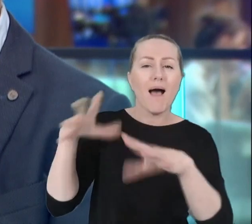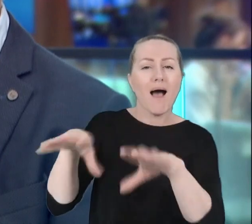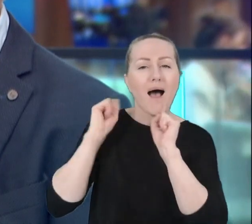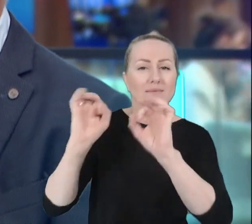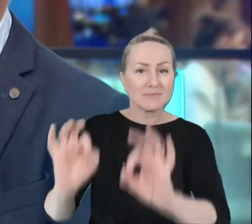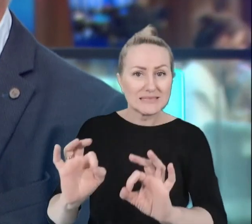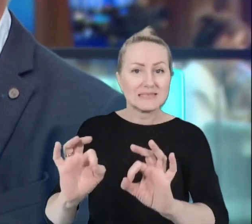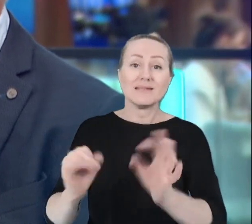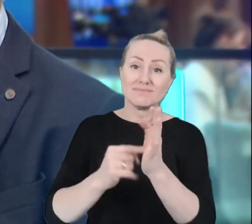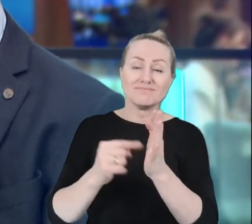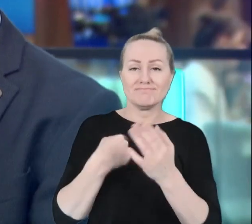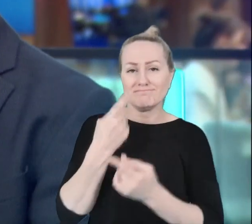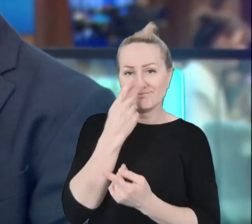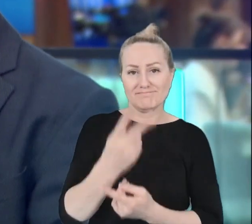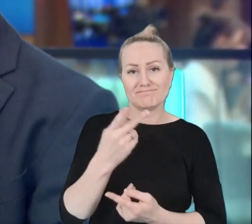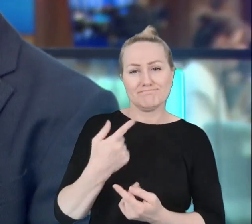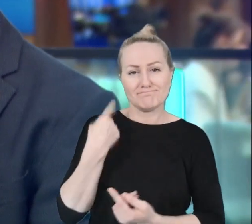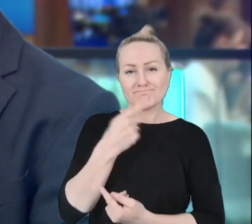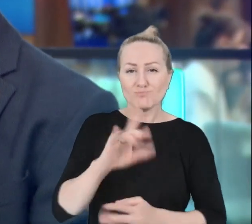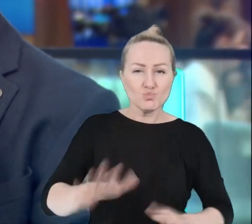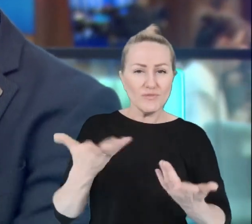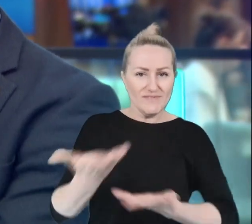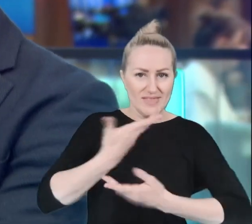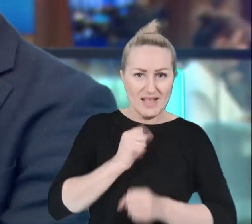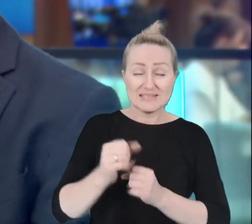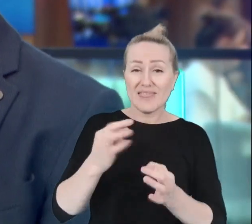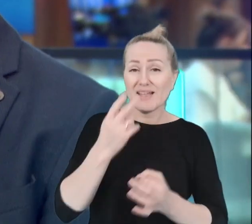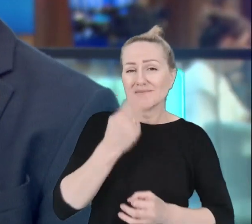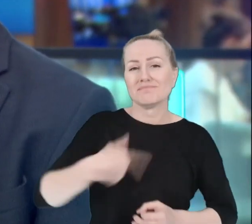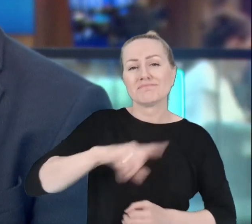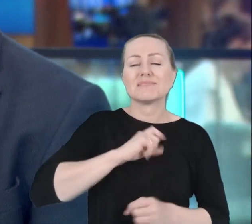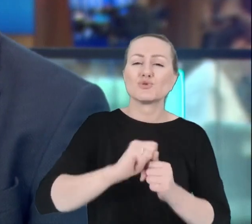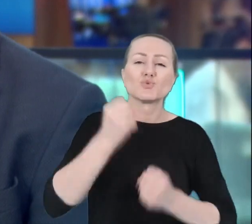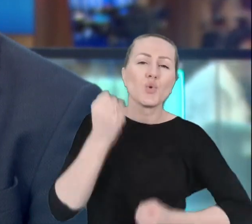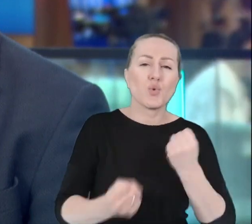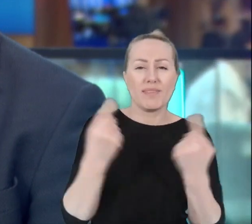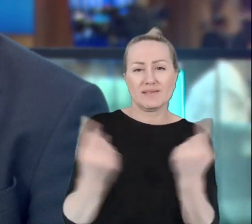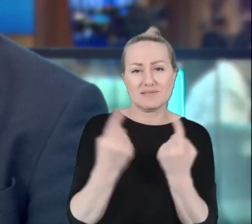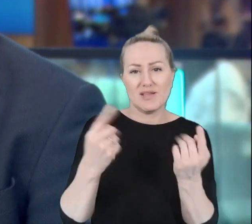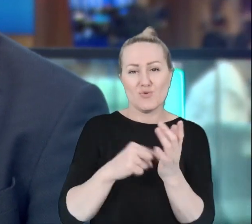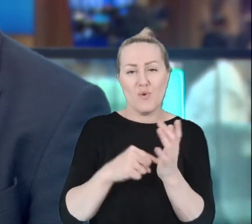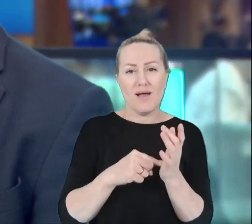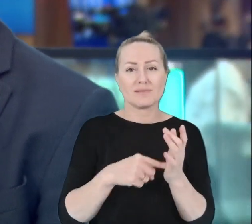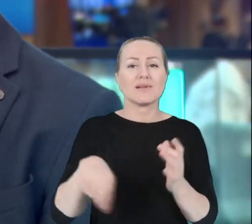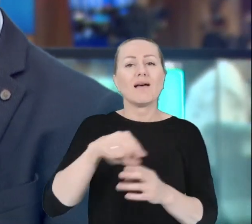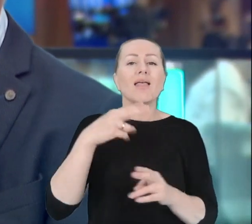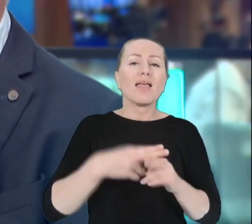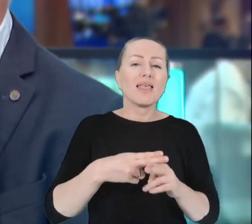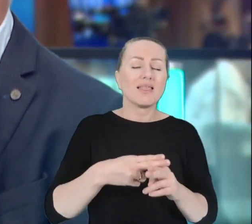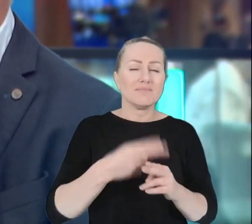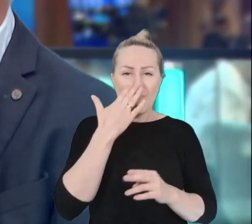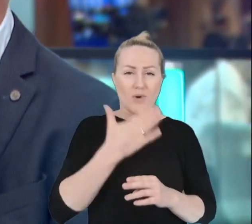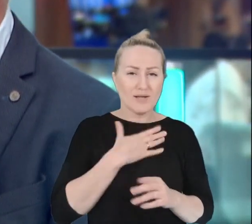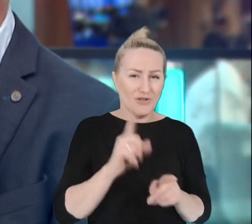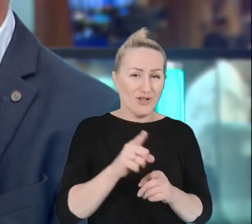nam dużo łatwiej. My jesteśmy też w takiej trudnej sytuacji, może to jest po części jakby ten wysoki wskaźnik wypalenia w Polsce,